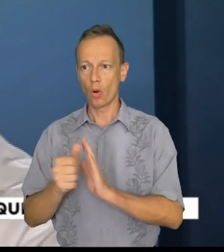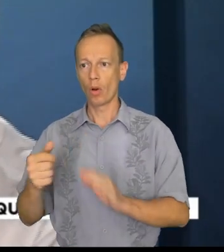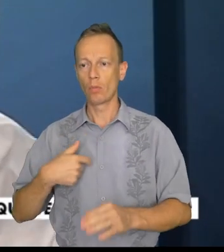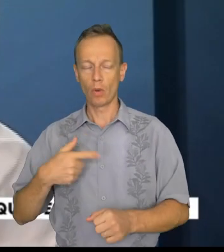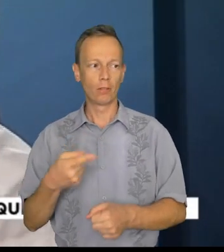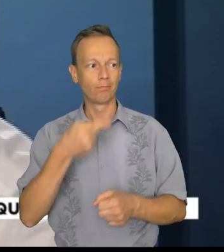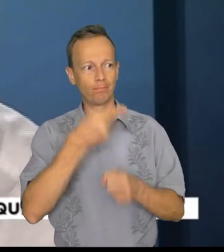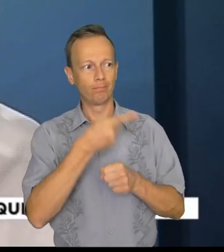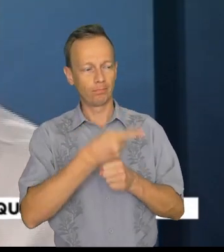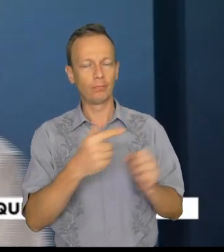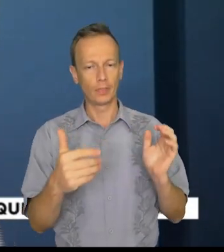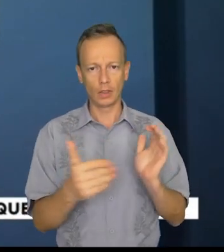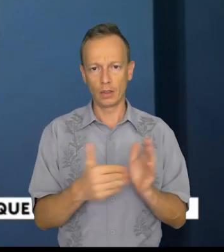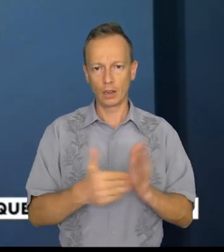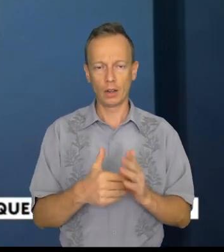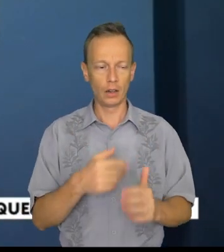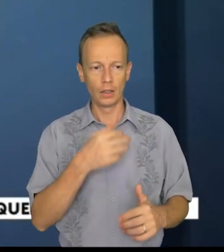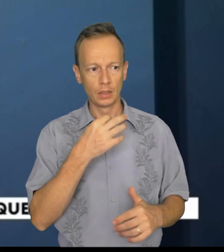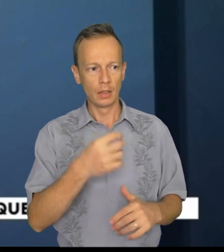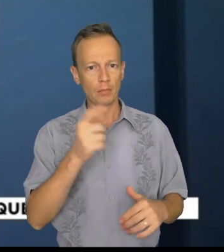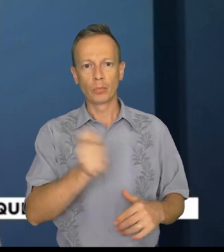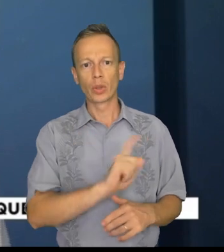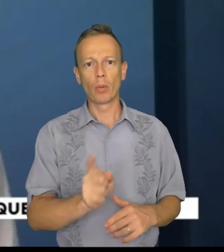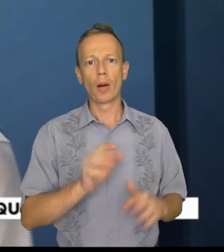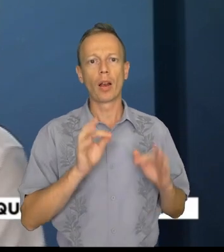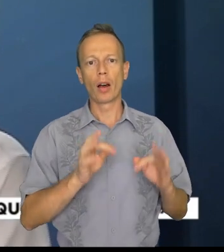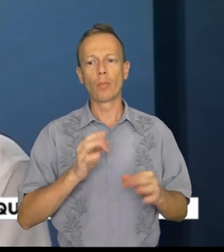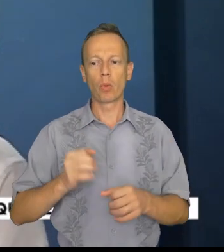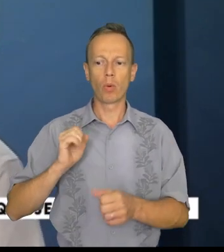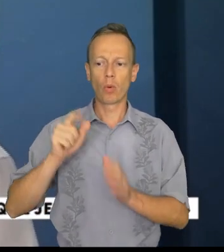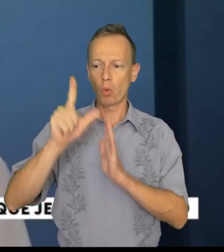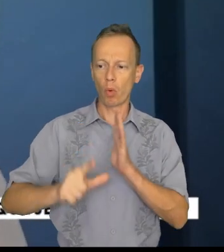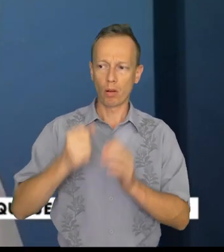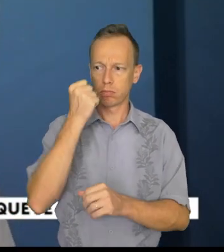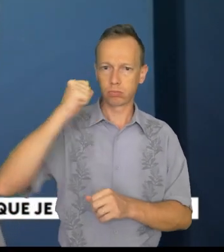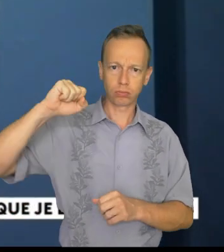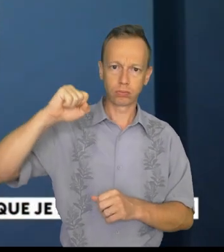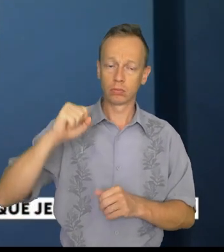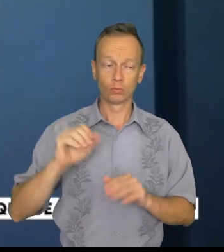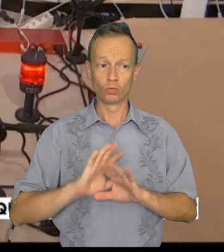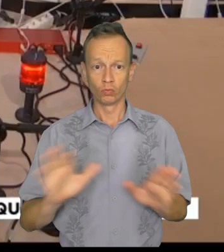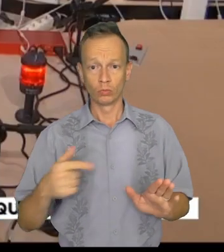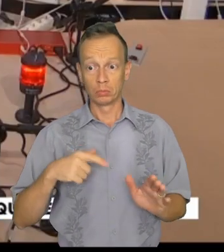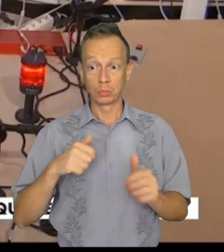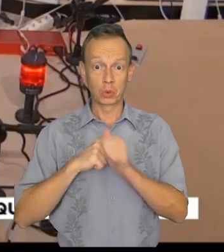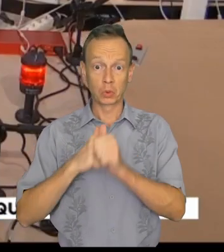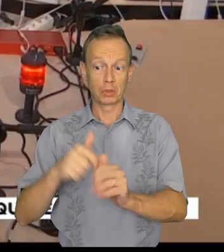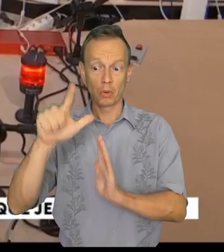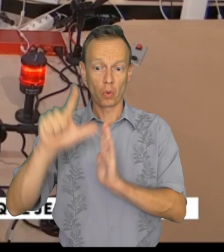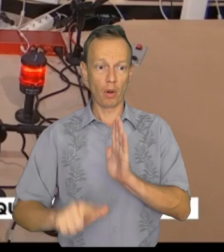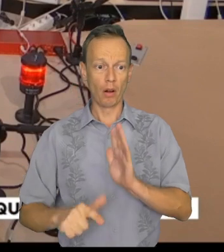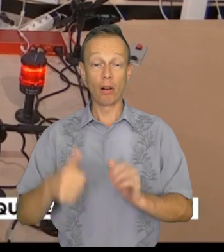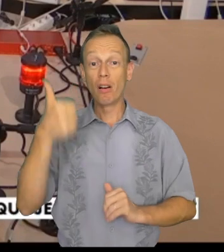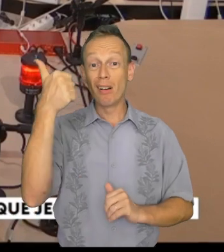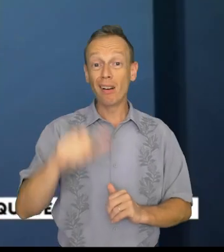je reproche encore des faits de nature pénale. Voilà, je fais tout simplement ce que je dois faire. Ce n'est pas la seule